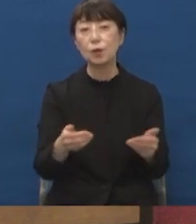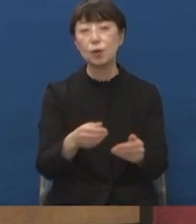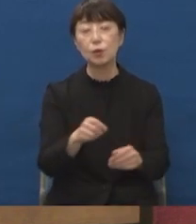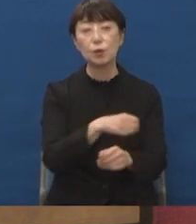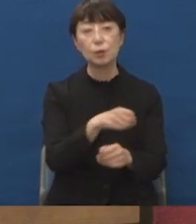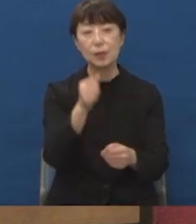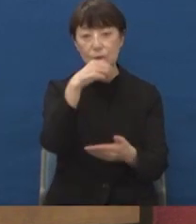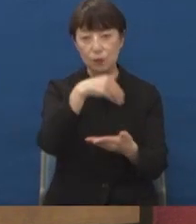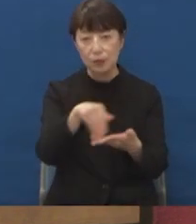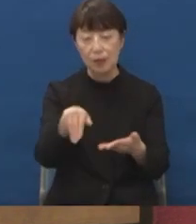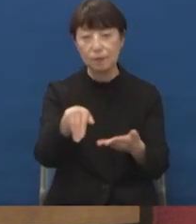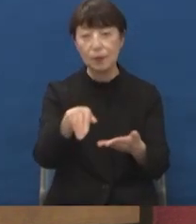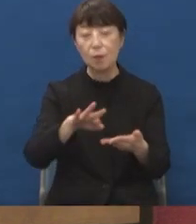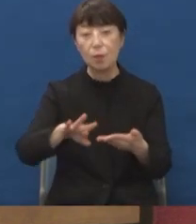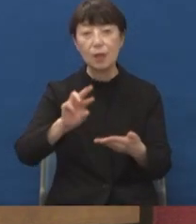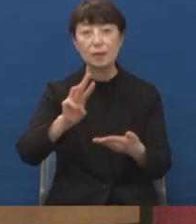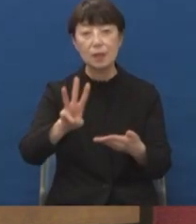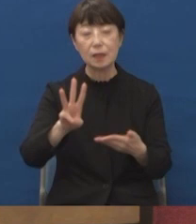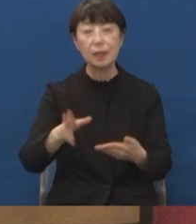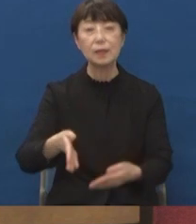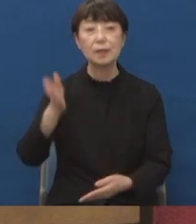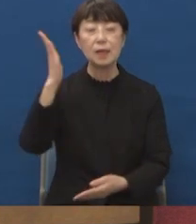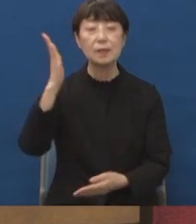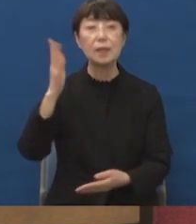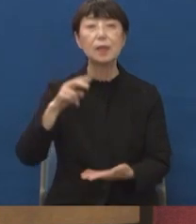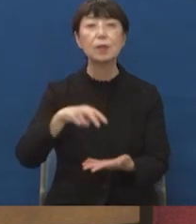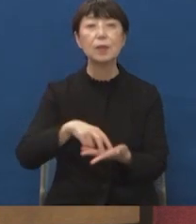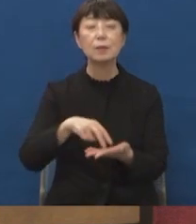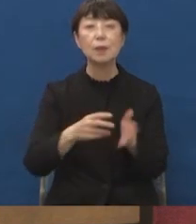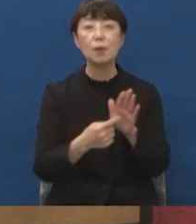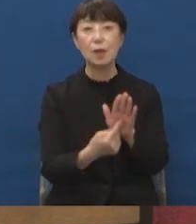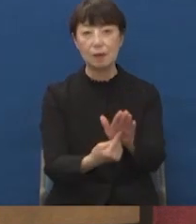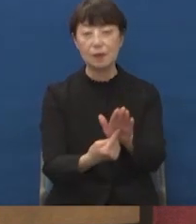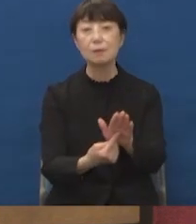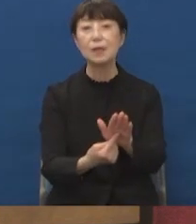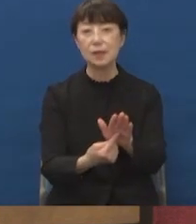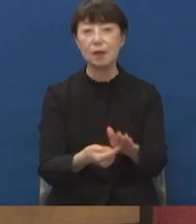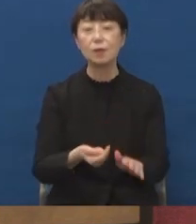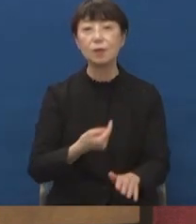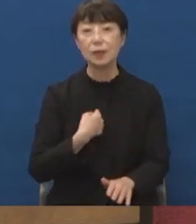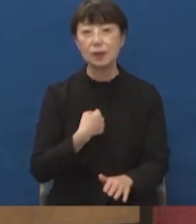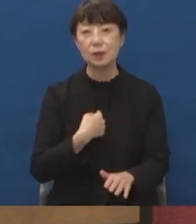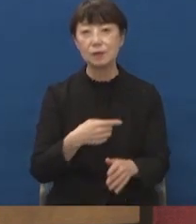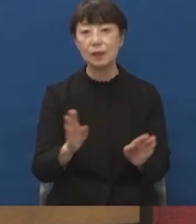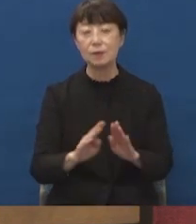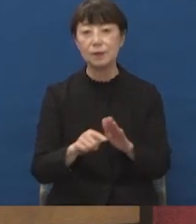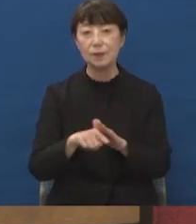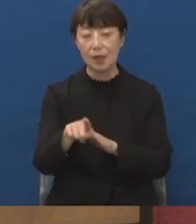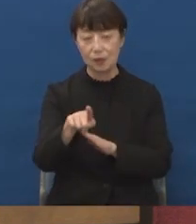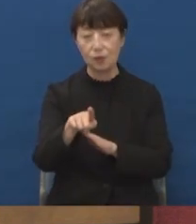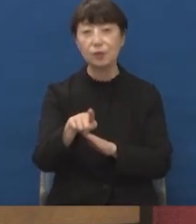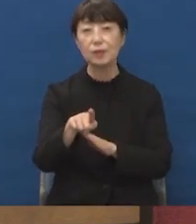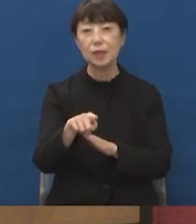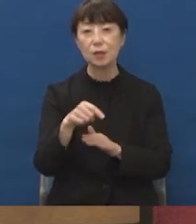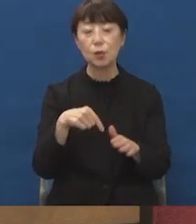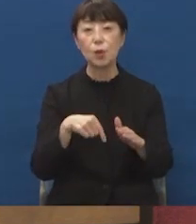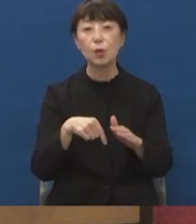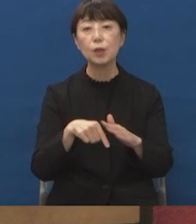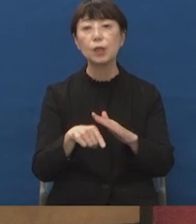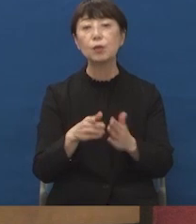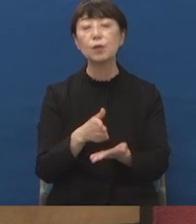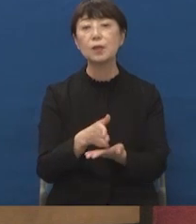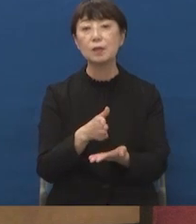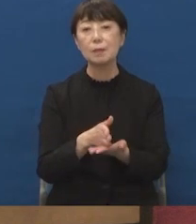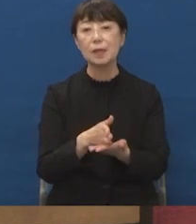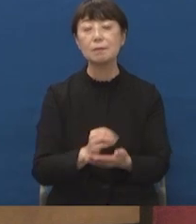3件について賛成するとの態度を表明しております。私は議員団を代表して、その理由を述べ、討論